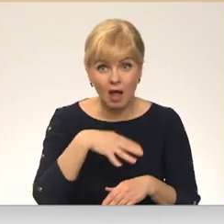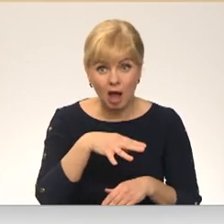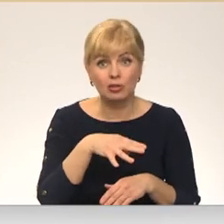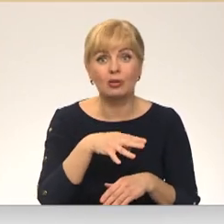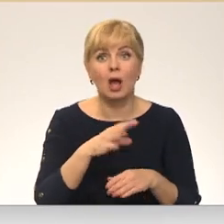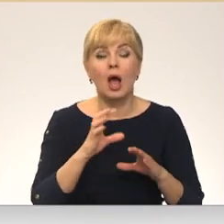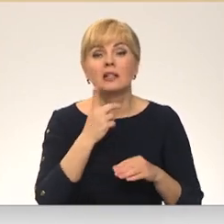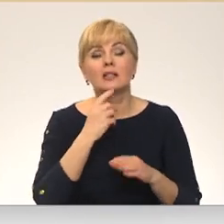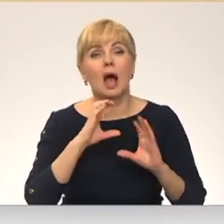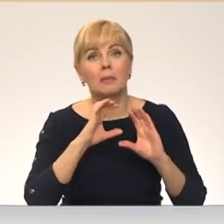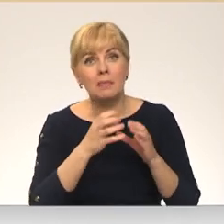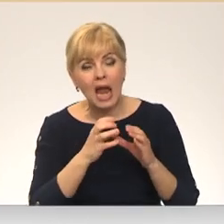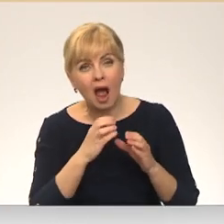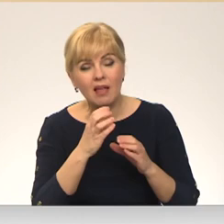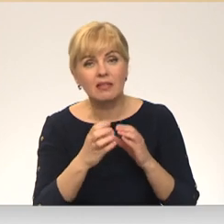bietu, satājas